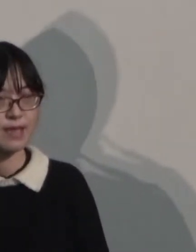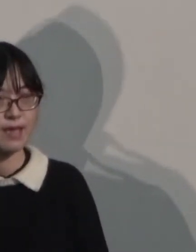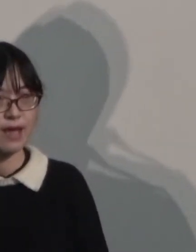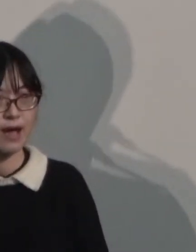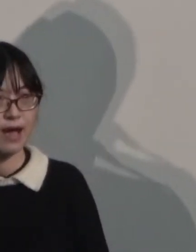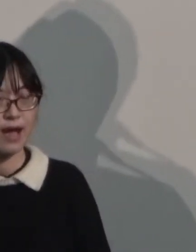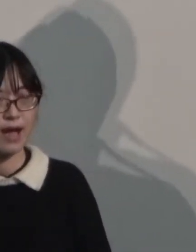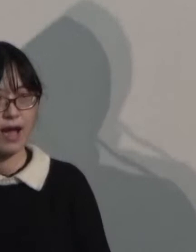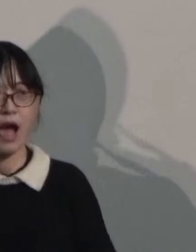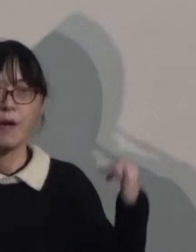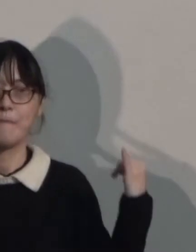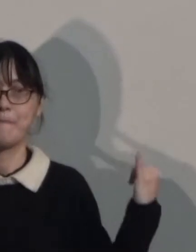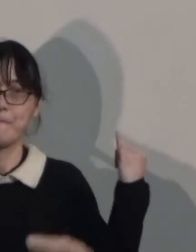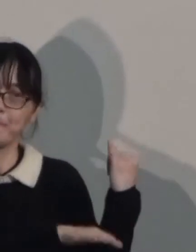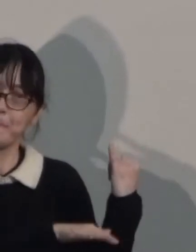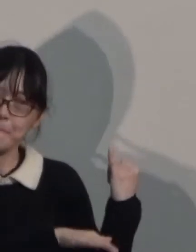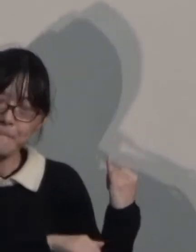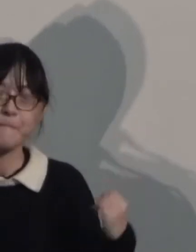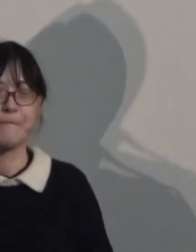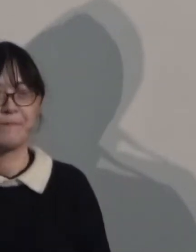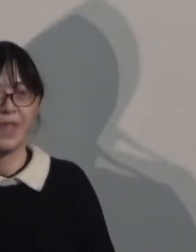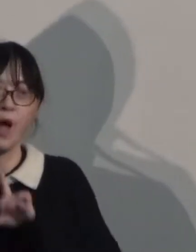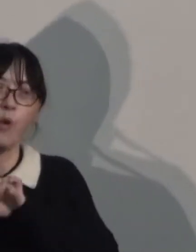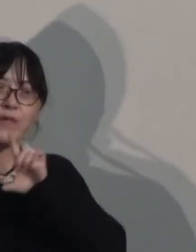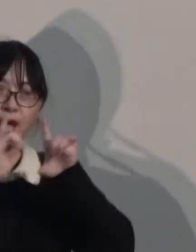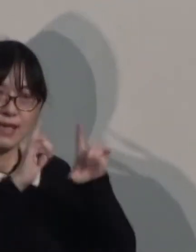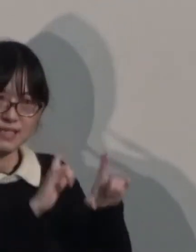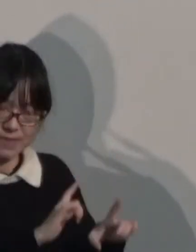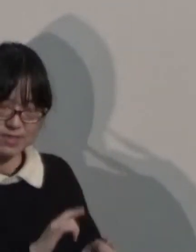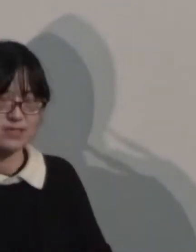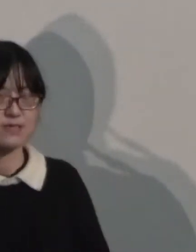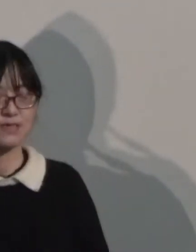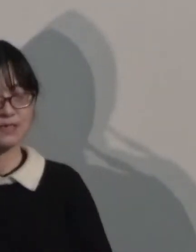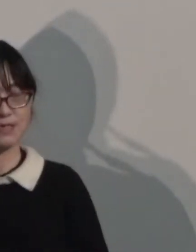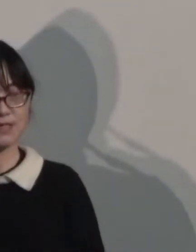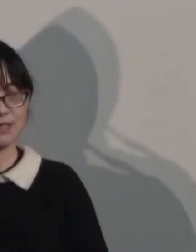バージニア、お答えします。